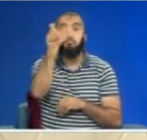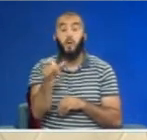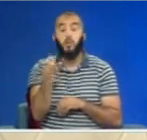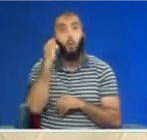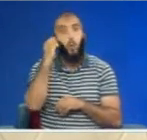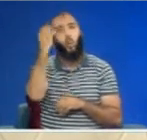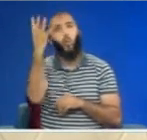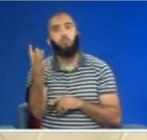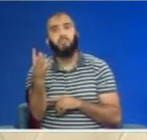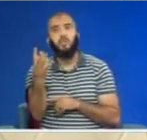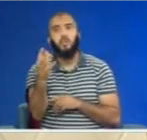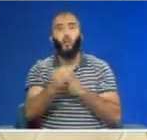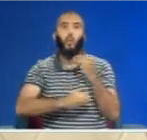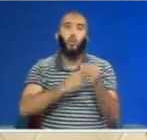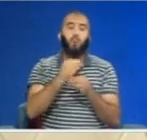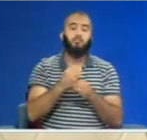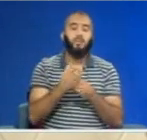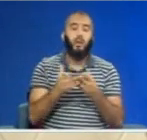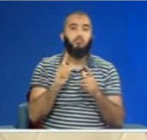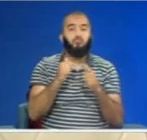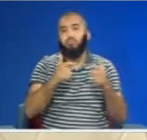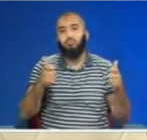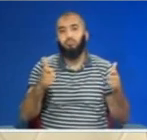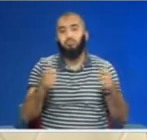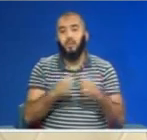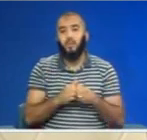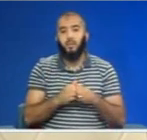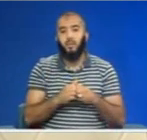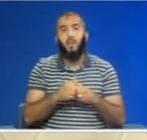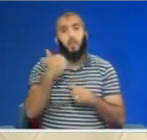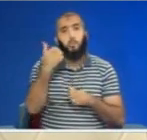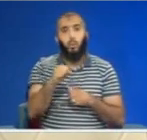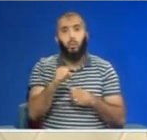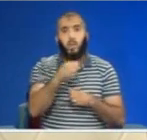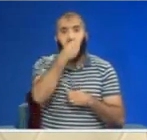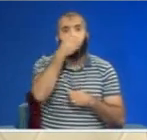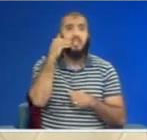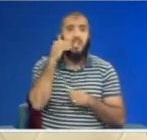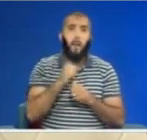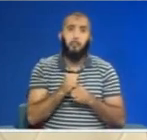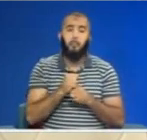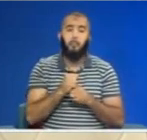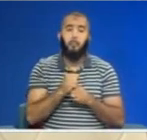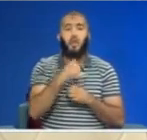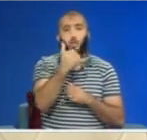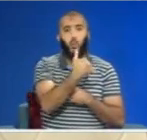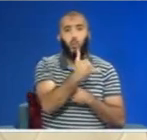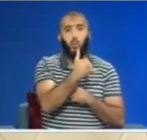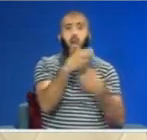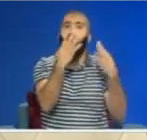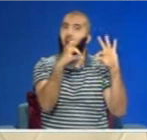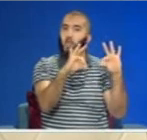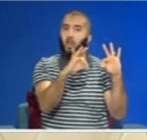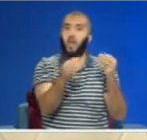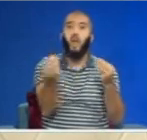أو منعه مانع من أن يصوم يوم التاسع، فله أن يصوم لمخالفة دائما اليهود أن